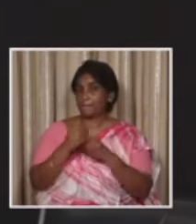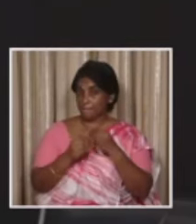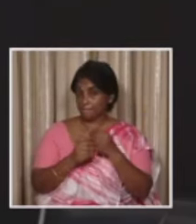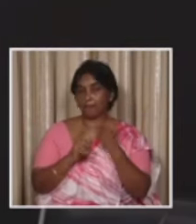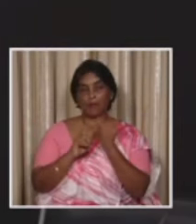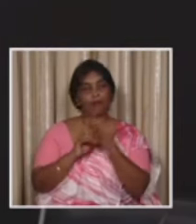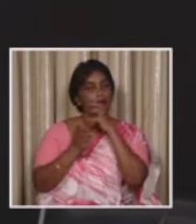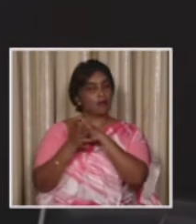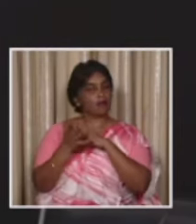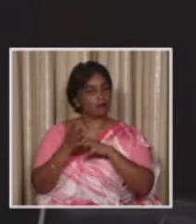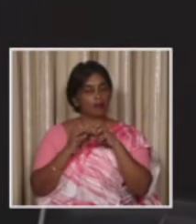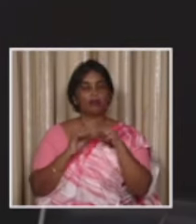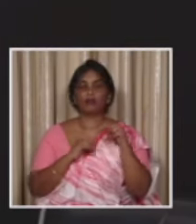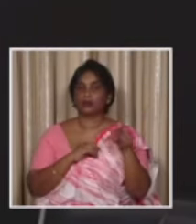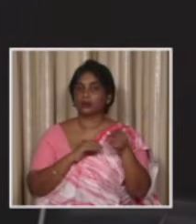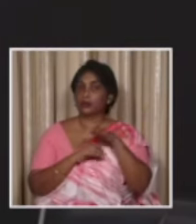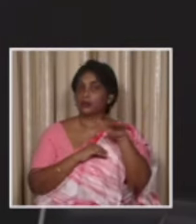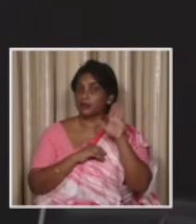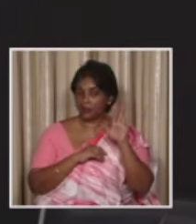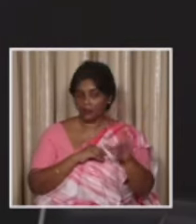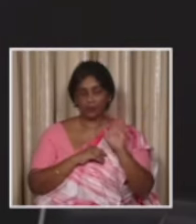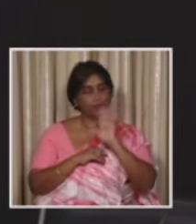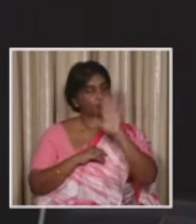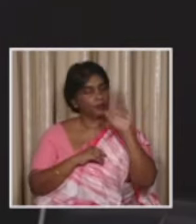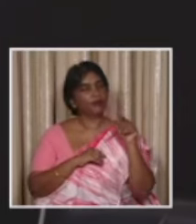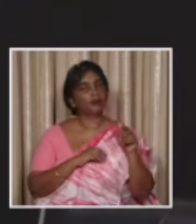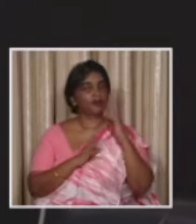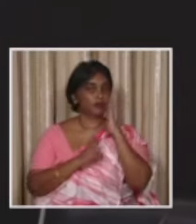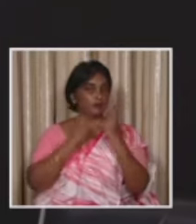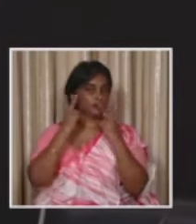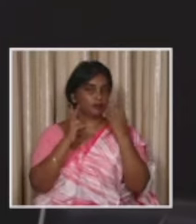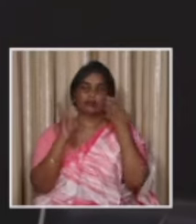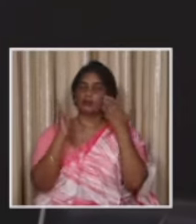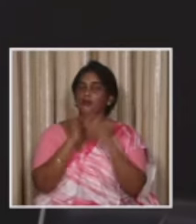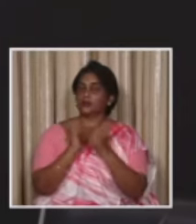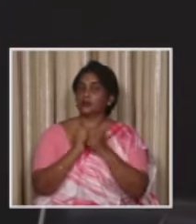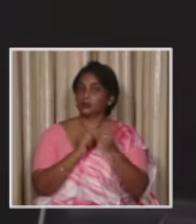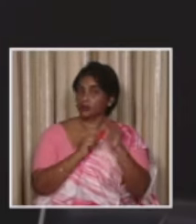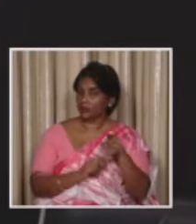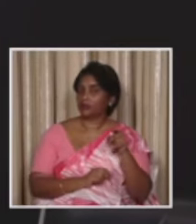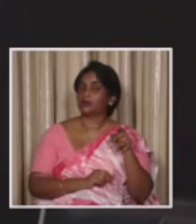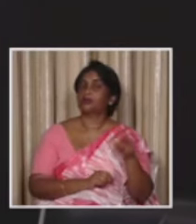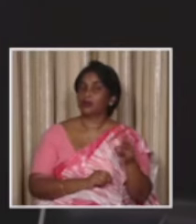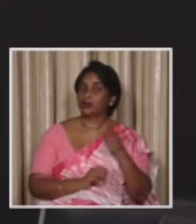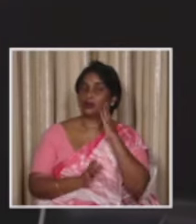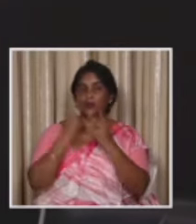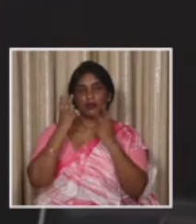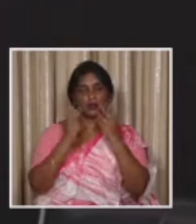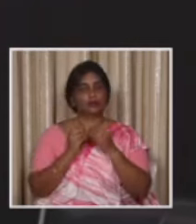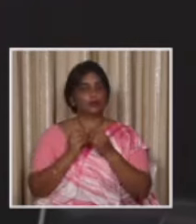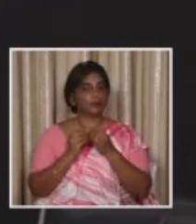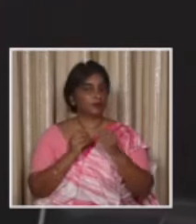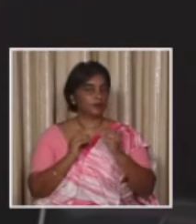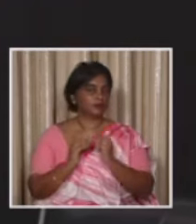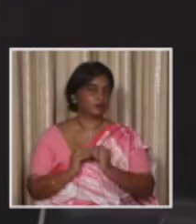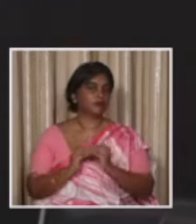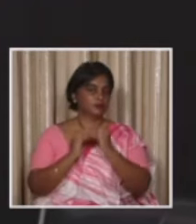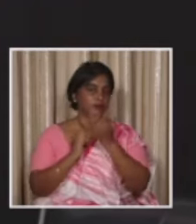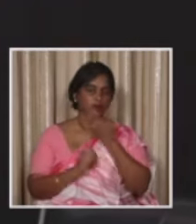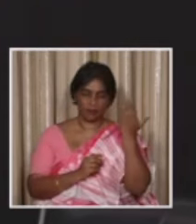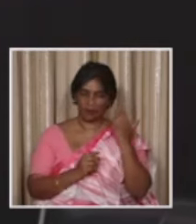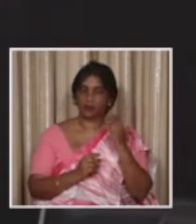කලාප තුළින් ඒ ප්‍රදේශවලට ආවේනික සංචාර කලාප ඇති කිරීම තුළ මේ සංචාර ව්‍යාපාරය දියුණු කරන්න අපිට